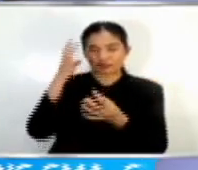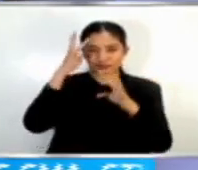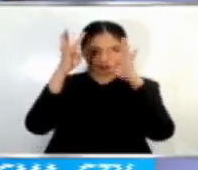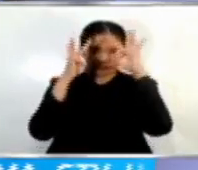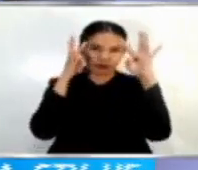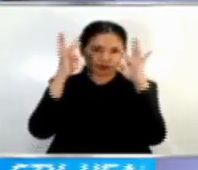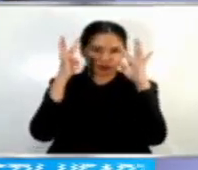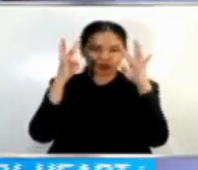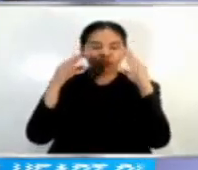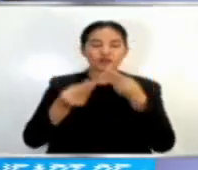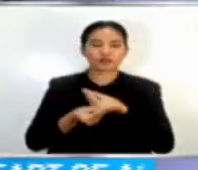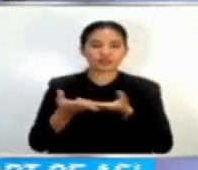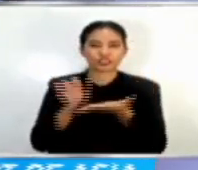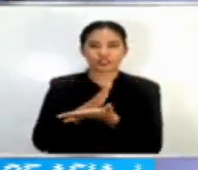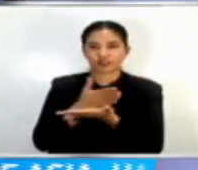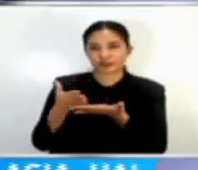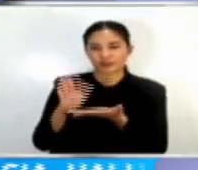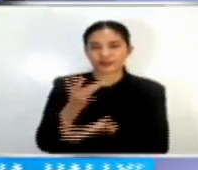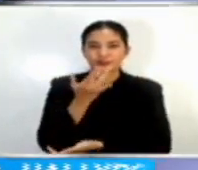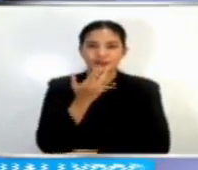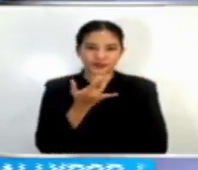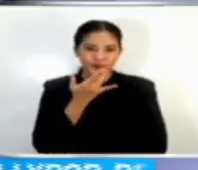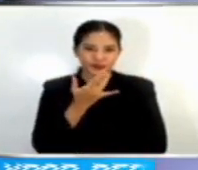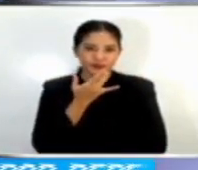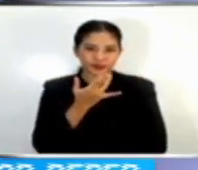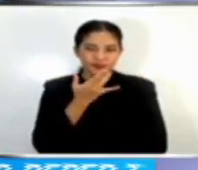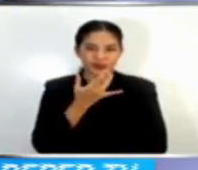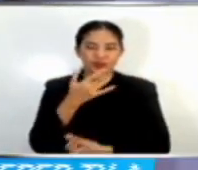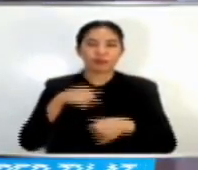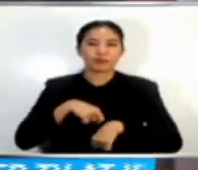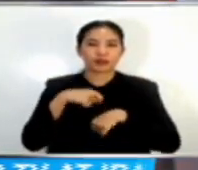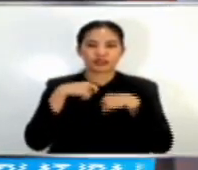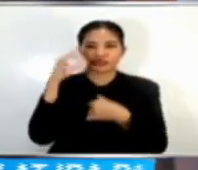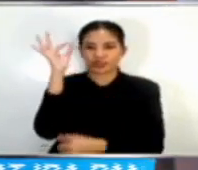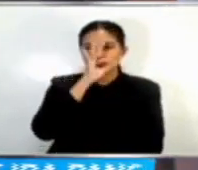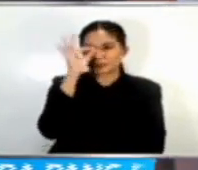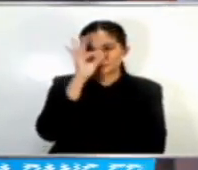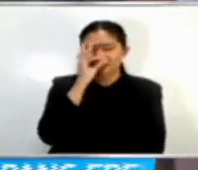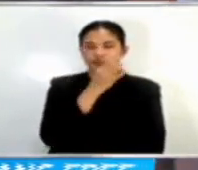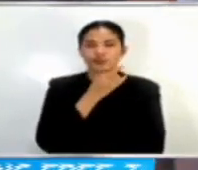sarap ng ating mga hashtag Proud Pinoy Panghimaga sa ibang lahi.